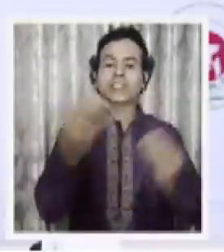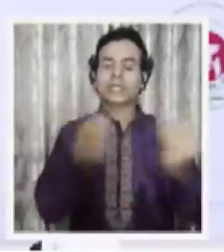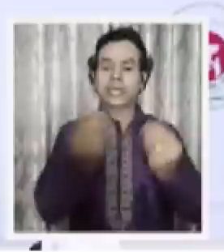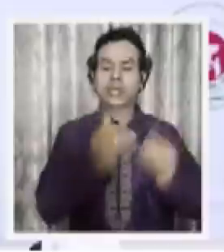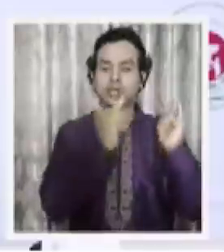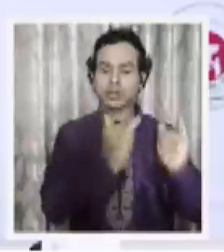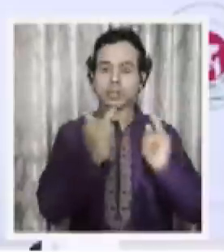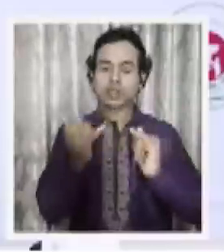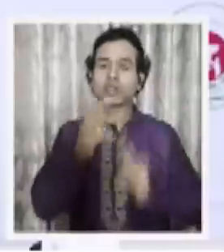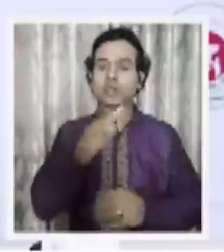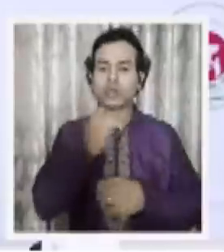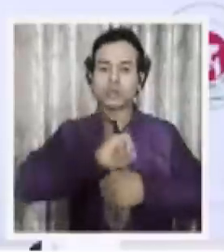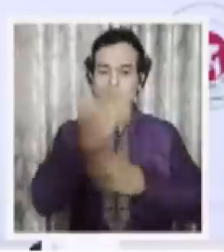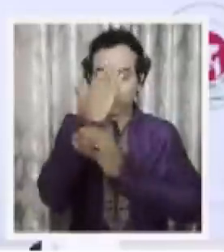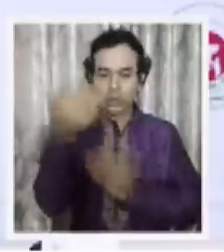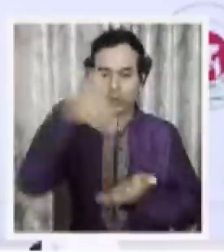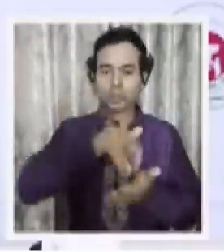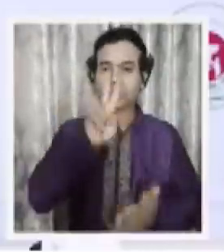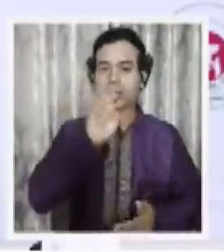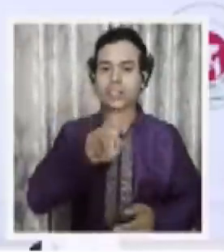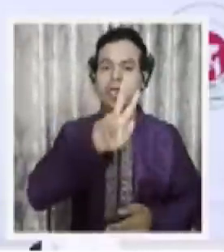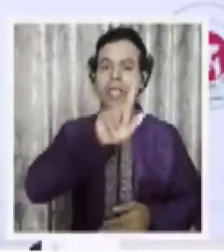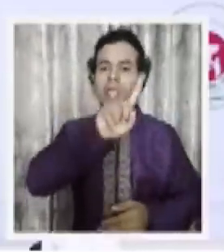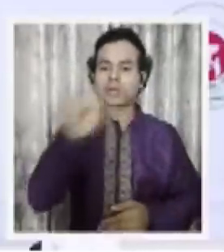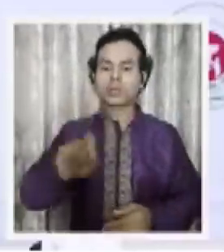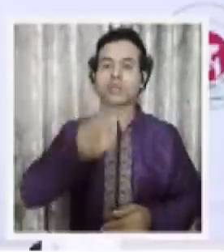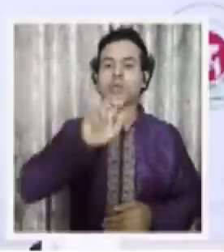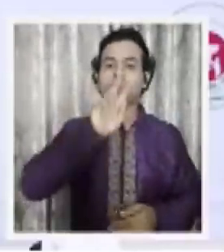হাসপাতালের তথ্য, ঢাকা মহানগরীর সাধারণ শয্যায় রোগী ভর্তি আছেন